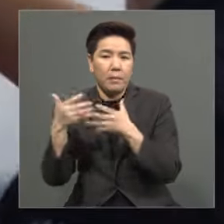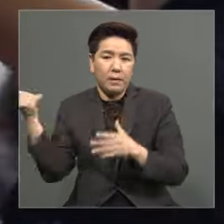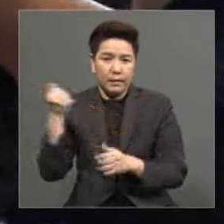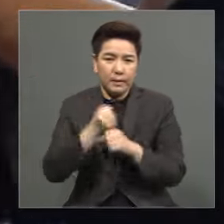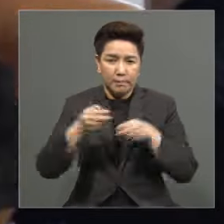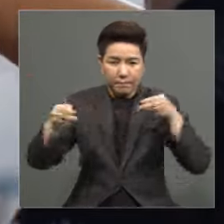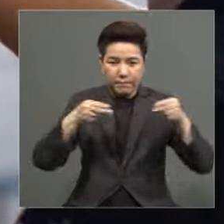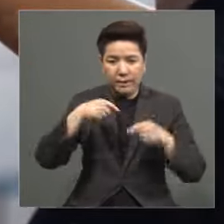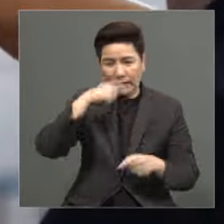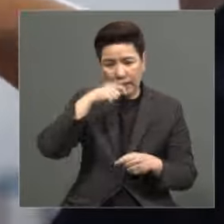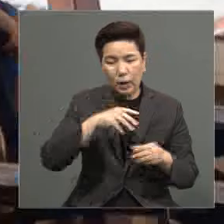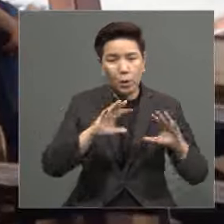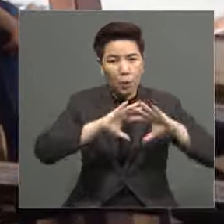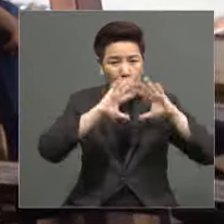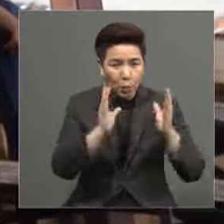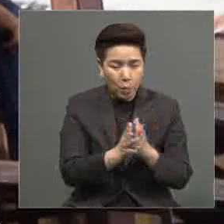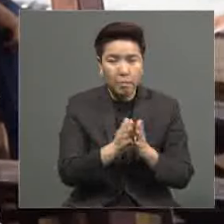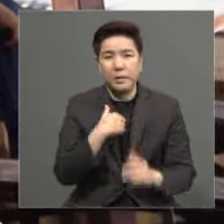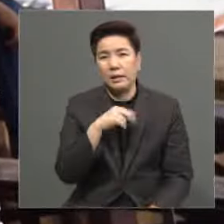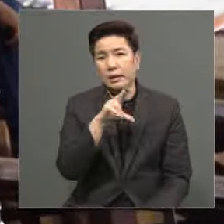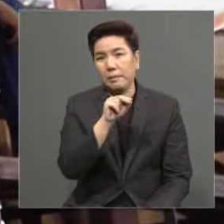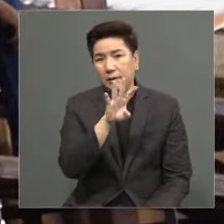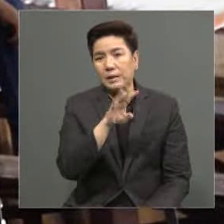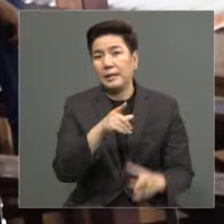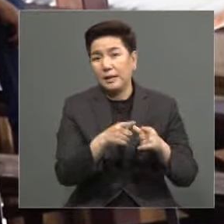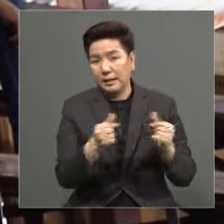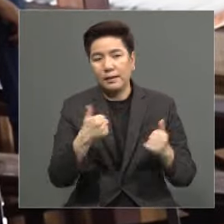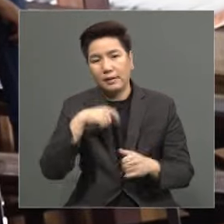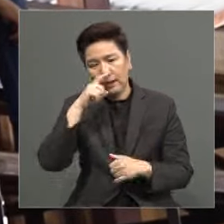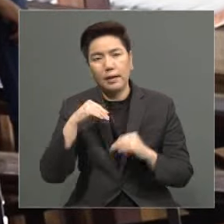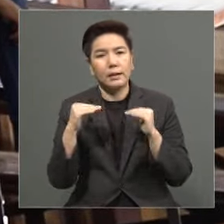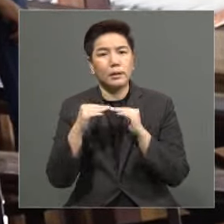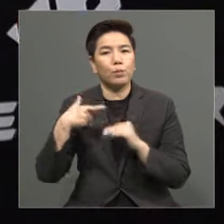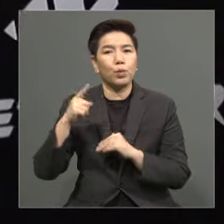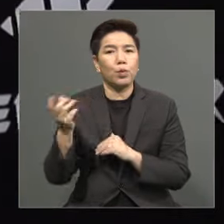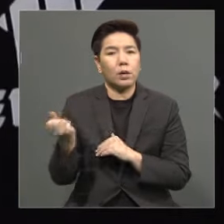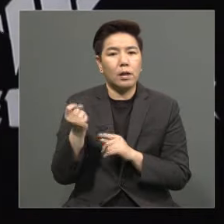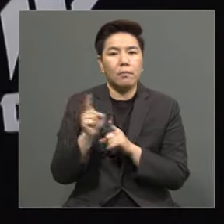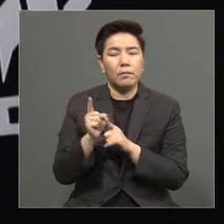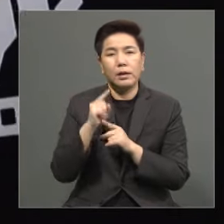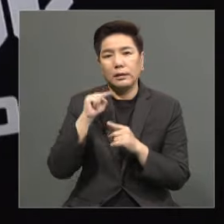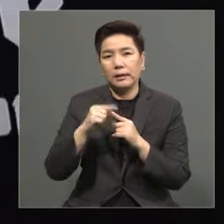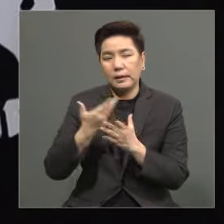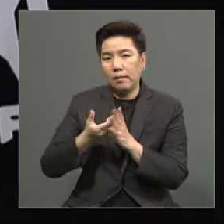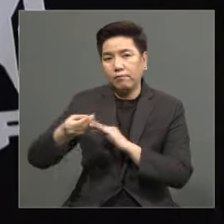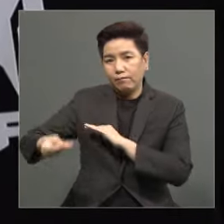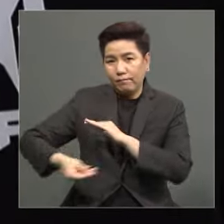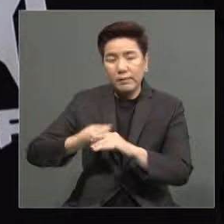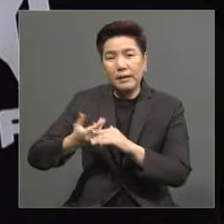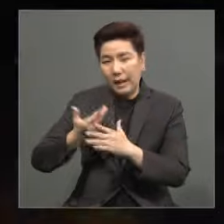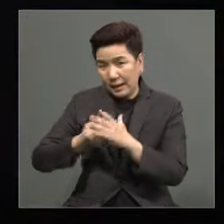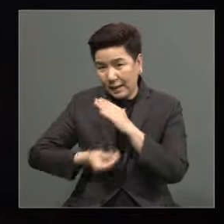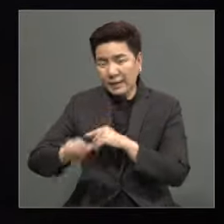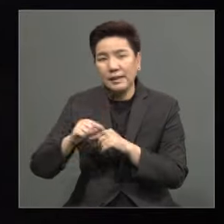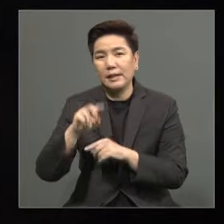ถ่ายทำภาพยนตร์ในไทยถึง 34เรื่องไทยได้เพิ่มสิทธิประโยชน์ในรูปแบบของการคืนเงินสูงสุด 30%จาก